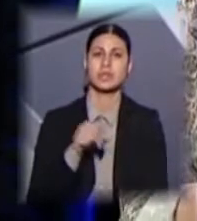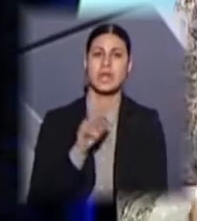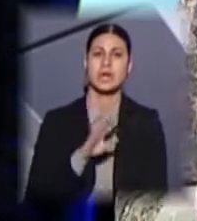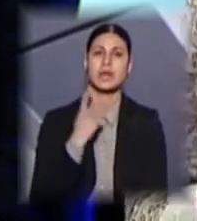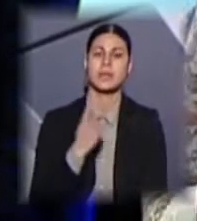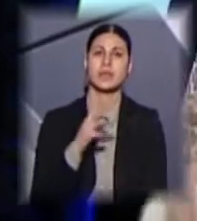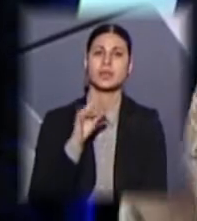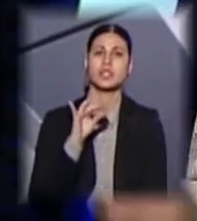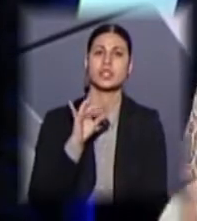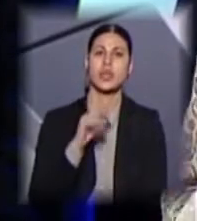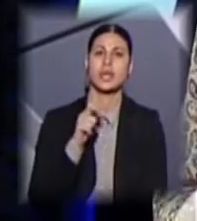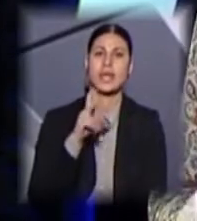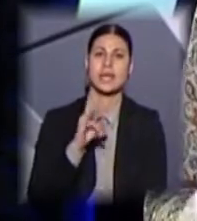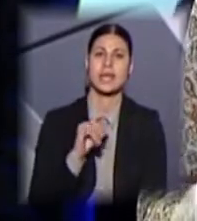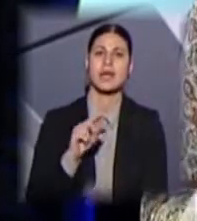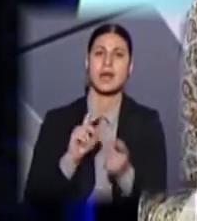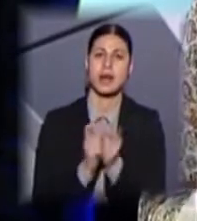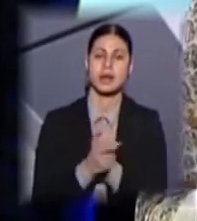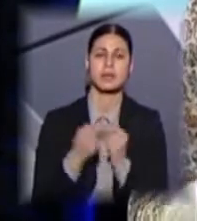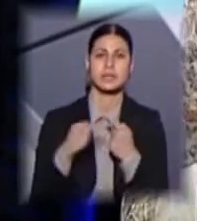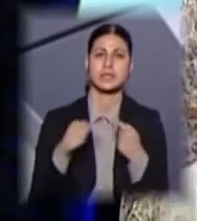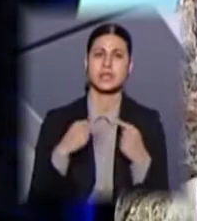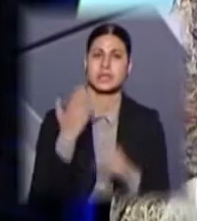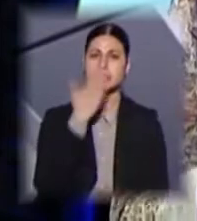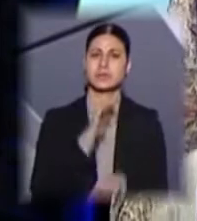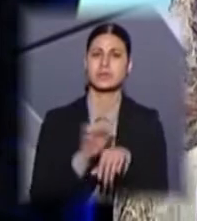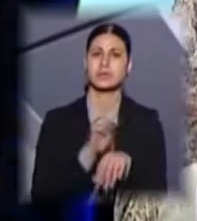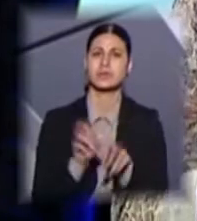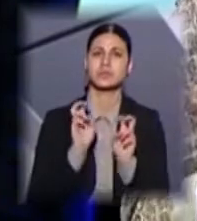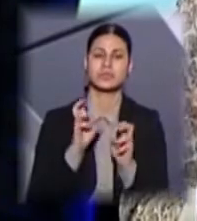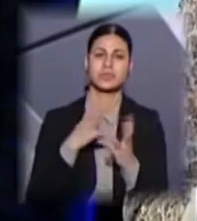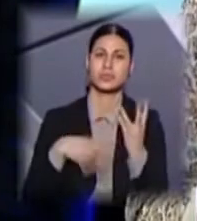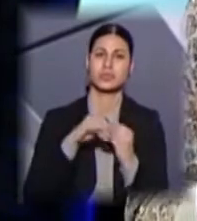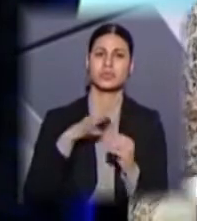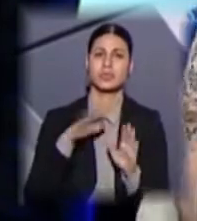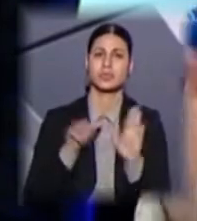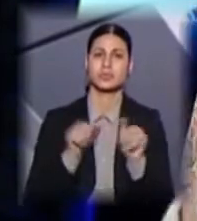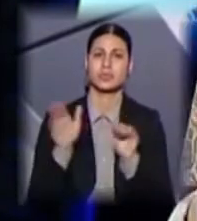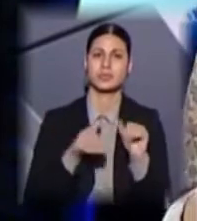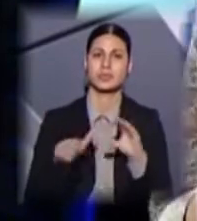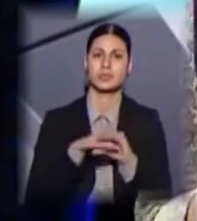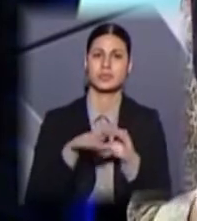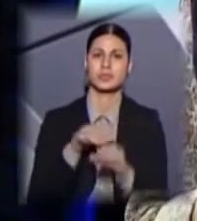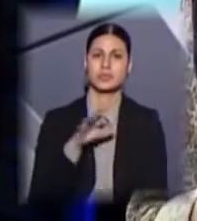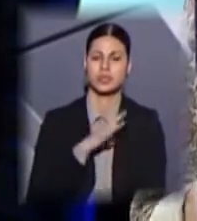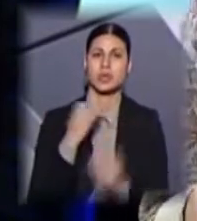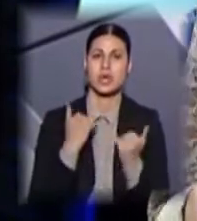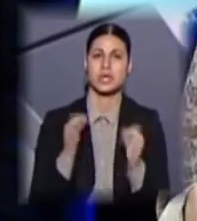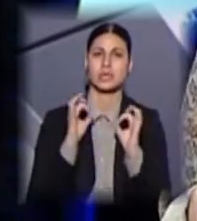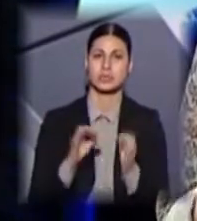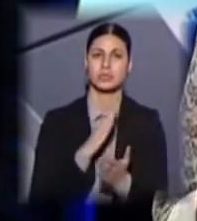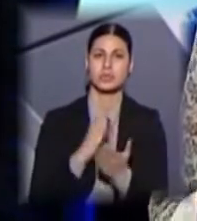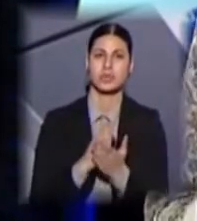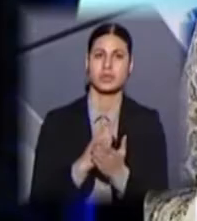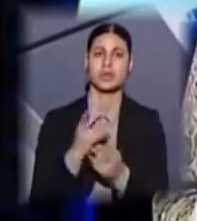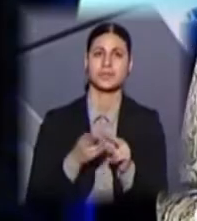მარტო დიოგენე, არამედ ყველა ჩვენი კოლეგა რეალურად იყო კრედიტების რეჟიმში. ჩვენ ახლაც ვართ ამ რეჟიმში სამწუხაროდ.